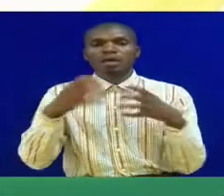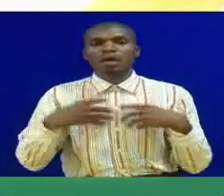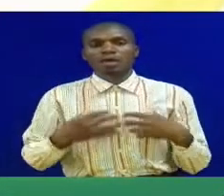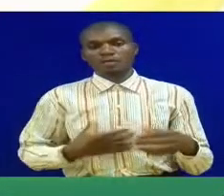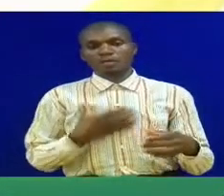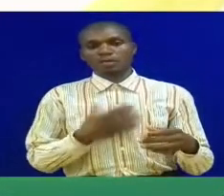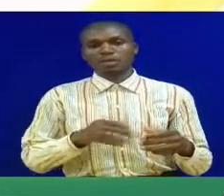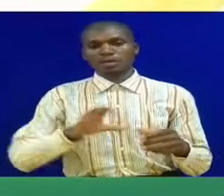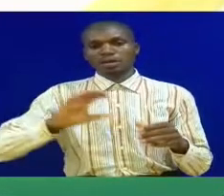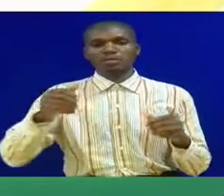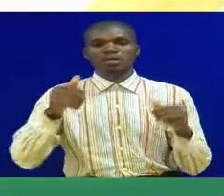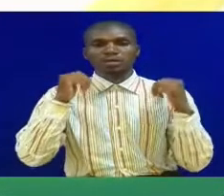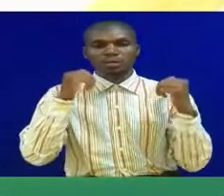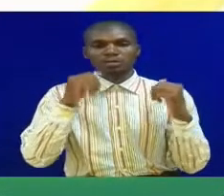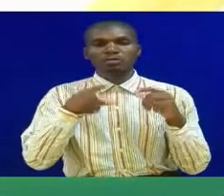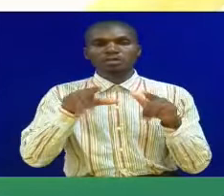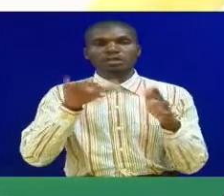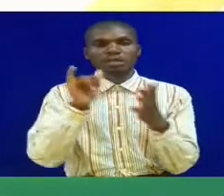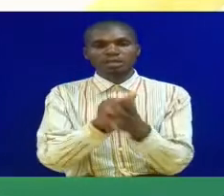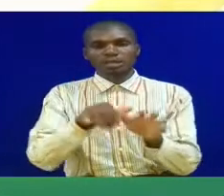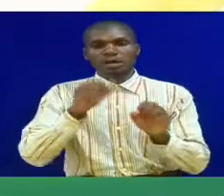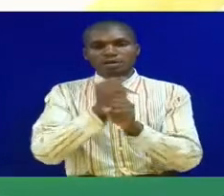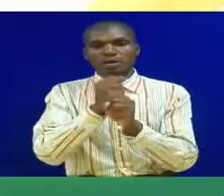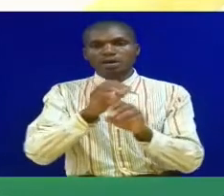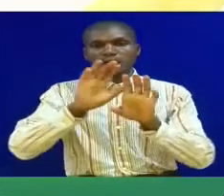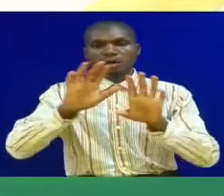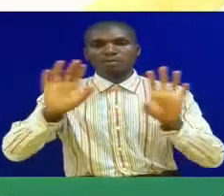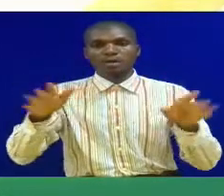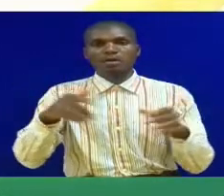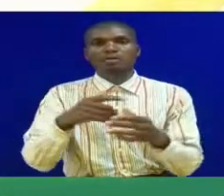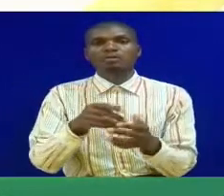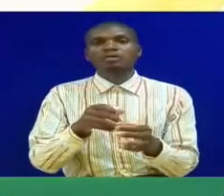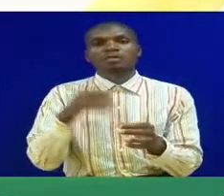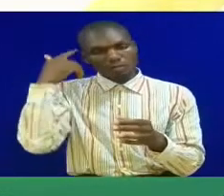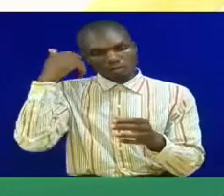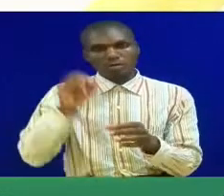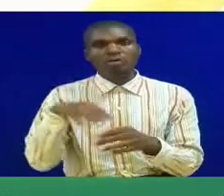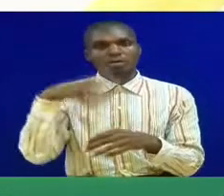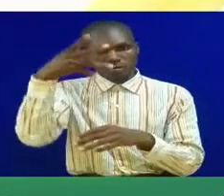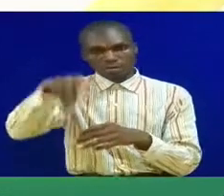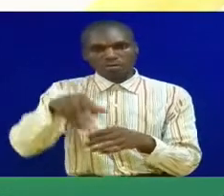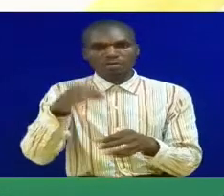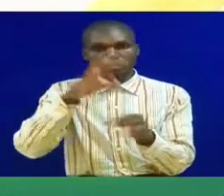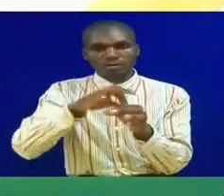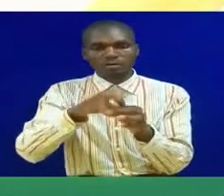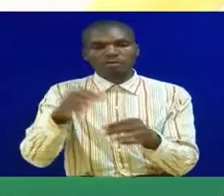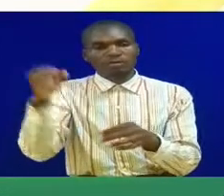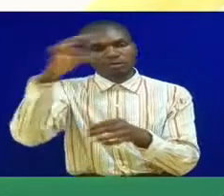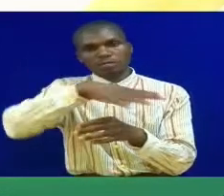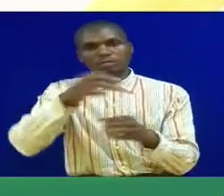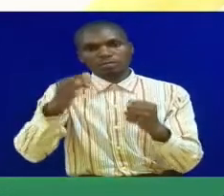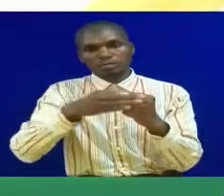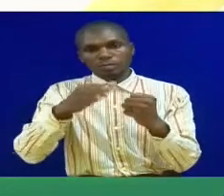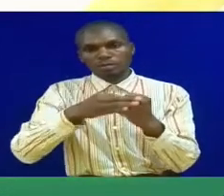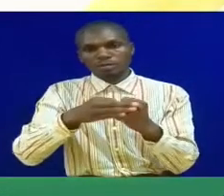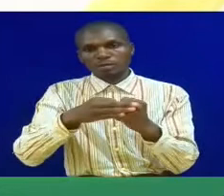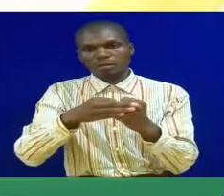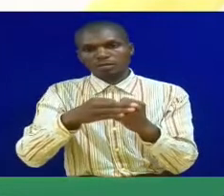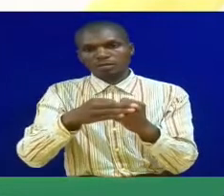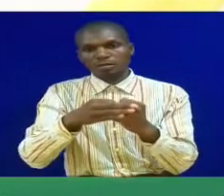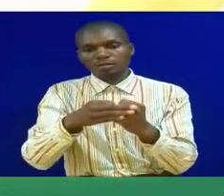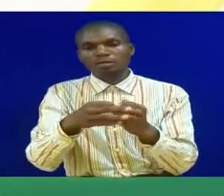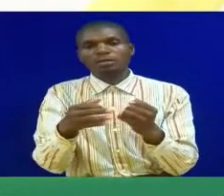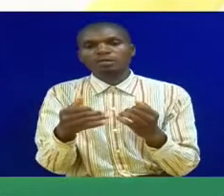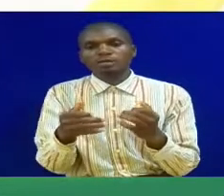yoko nekina mkwe ya karebale koko. Usiobo choliobu nebogo chiko koleka na omutinyo gatano na gatato. Asobo choliobu ni kubate ya buna ni kubiru